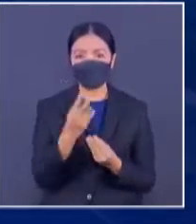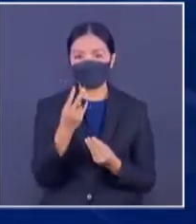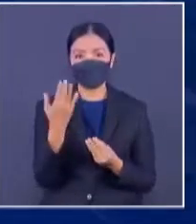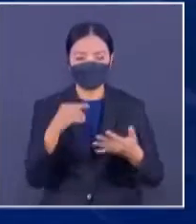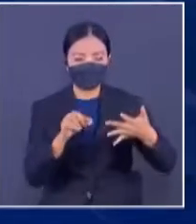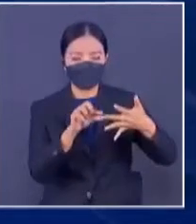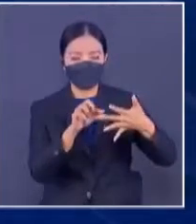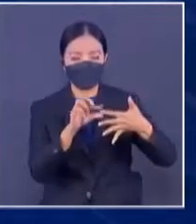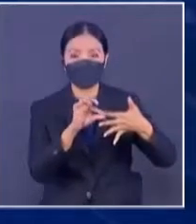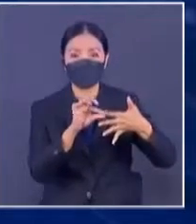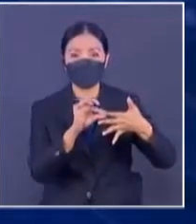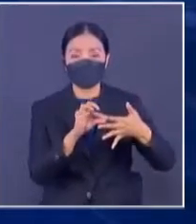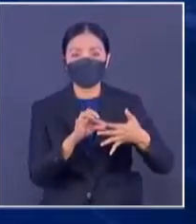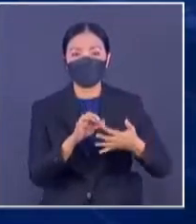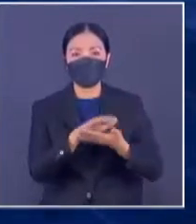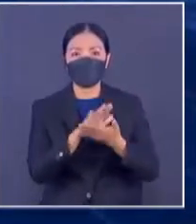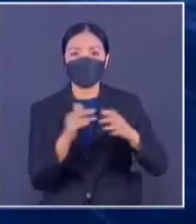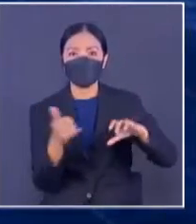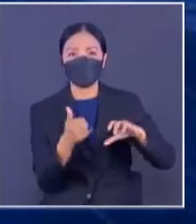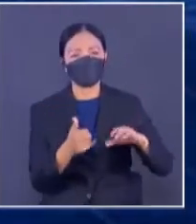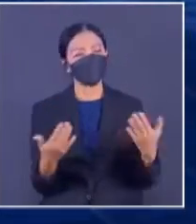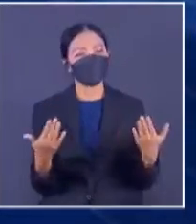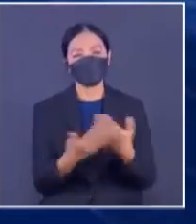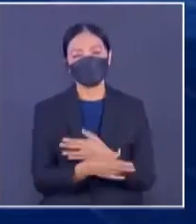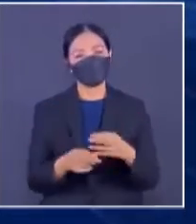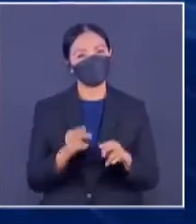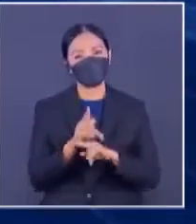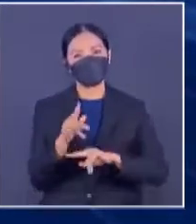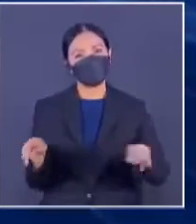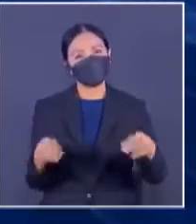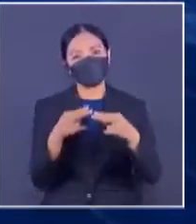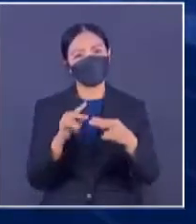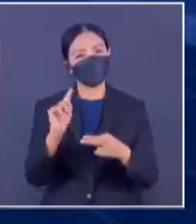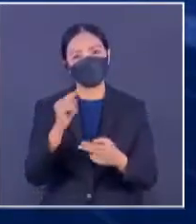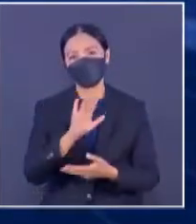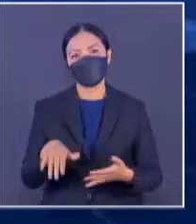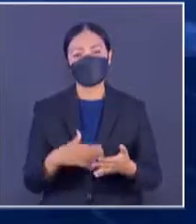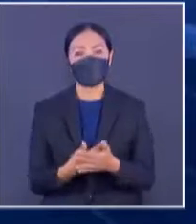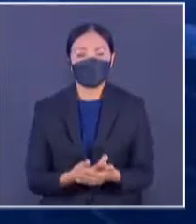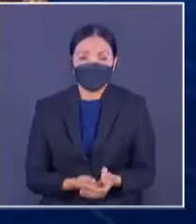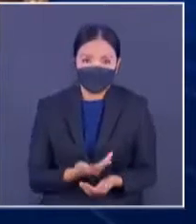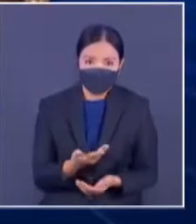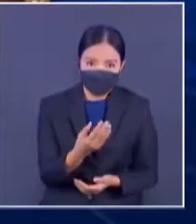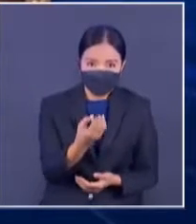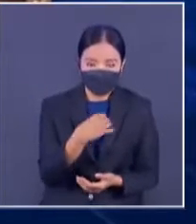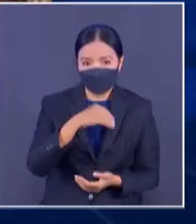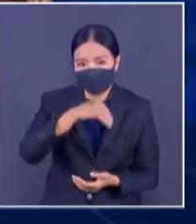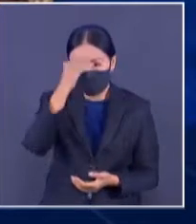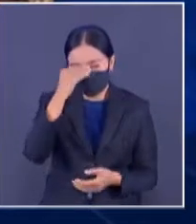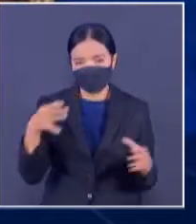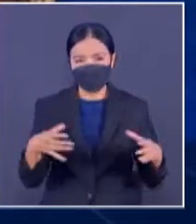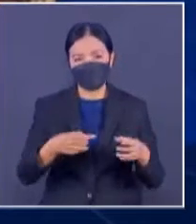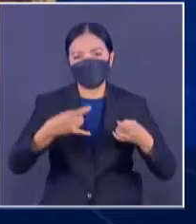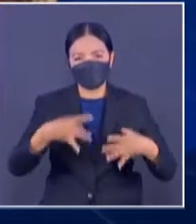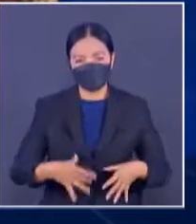ของการเปิดเรียนแบบออนไซต์ให้ปรับเป็นการเรียนแบบออนไลน์ทั้งหมดครับโดยทางโรงเรียนเนี่ยระบุว่ามีนักเรียนกลุ่มเสี่ย